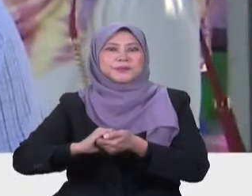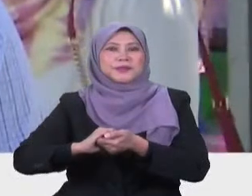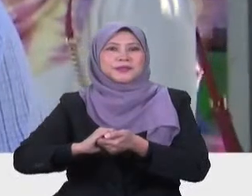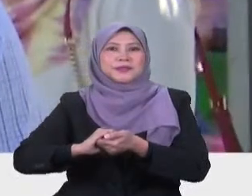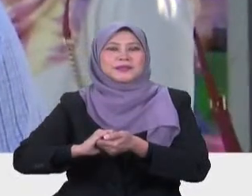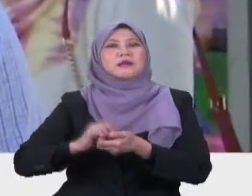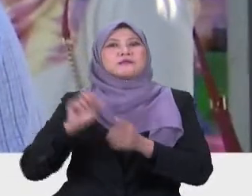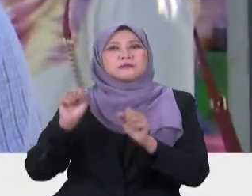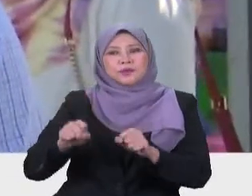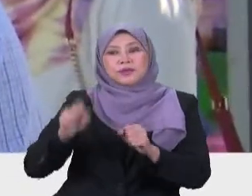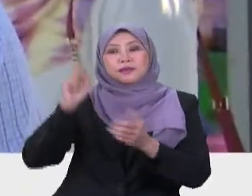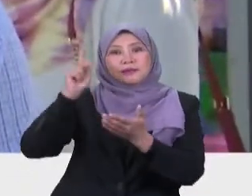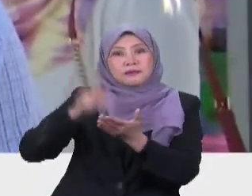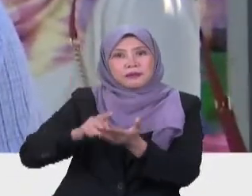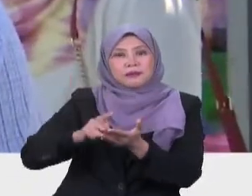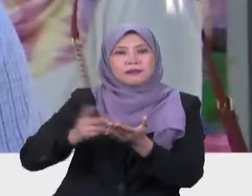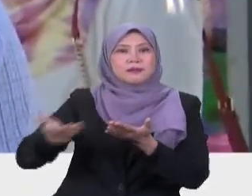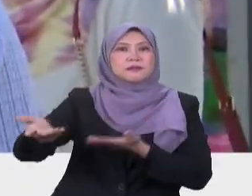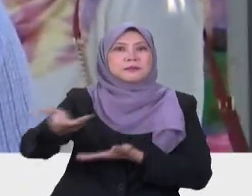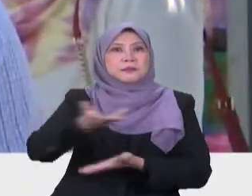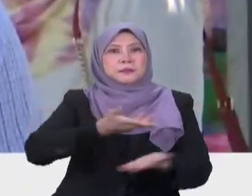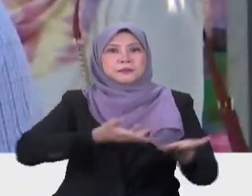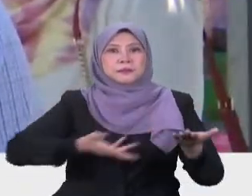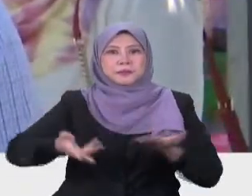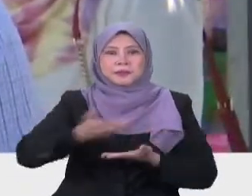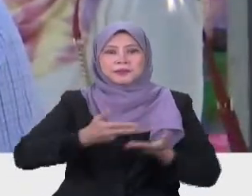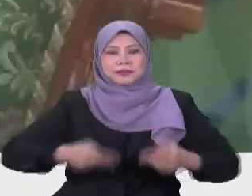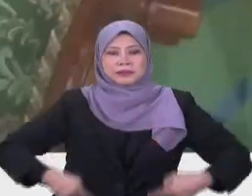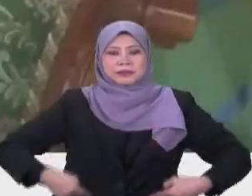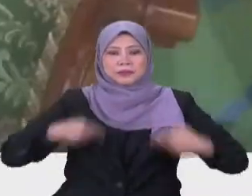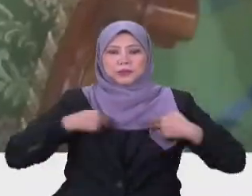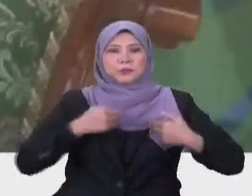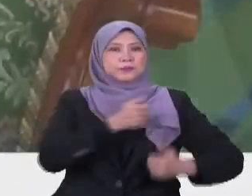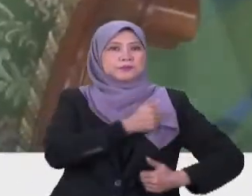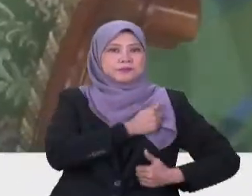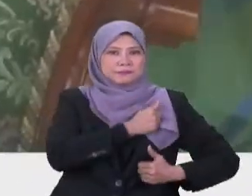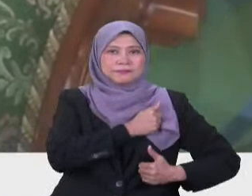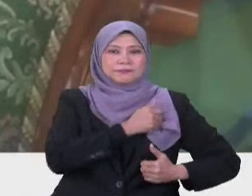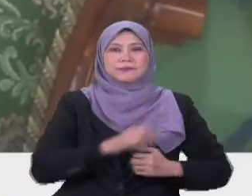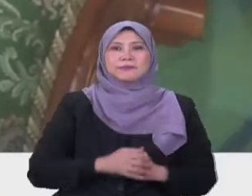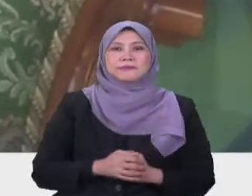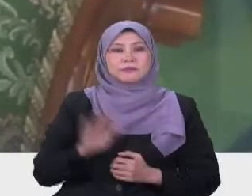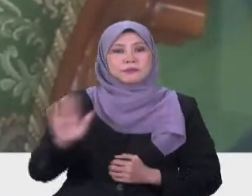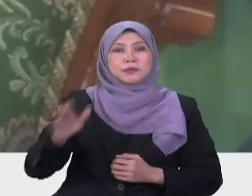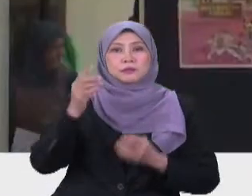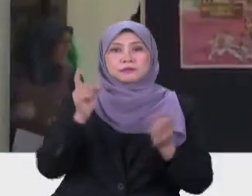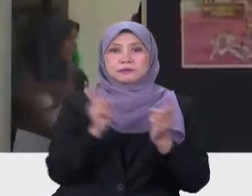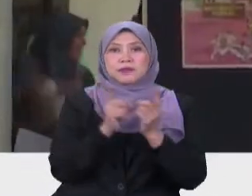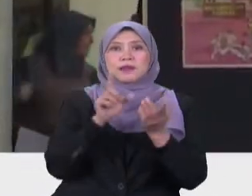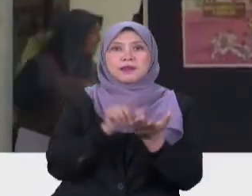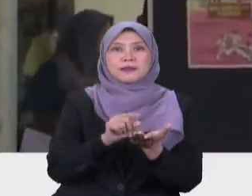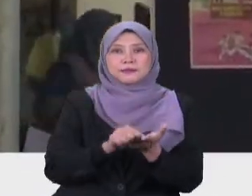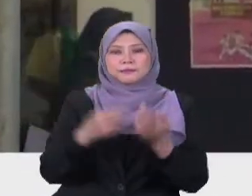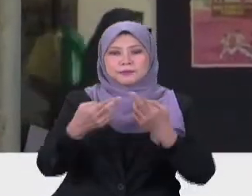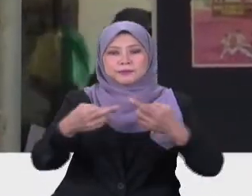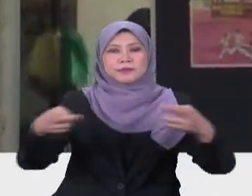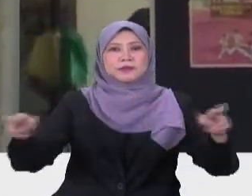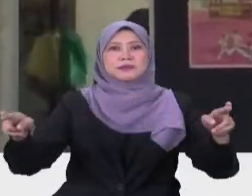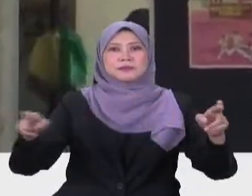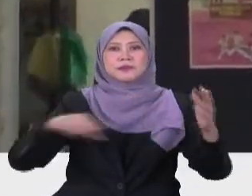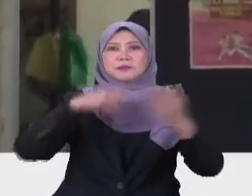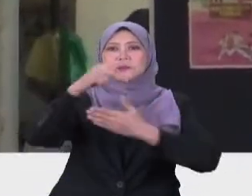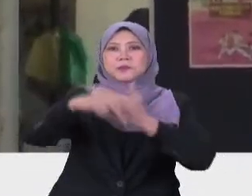mekanik kenal akan Nah kehidupan the drop D ditemui arti ems.pos menyempurnakan